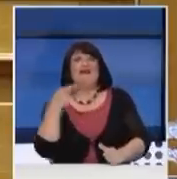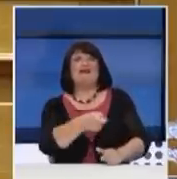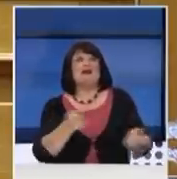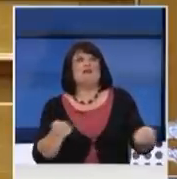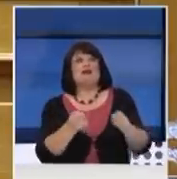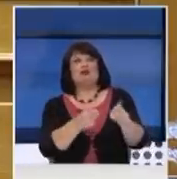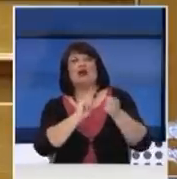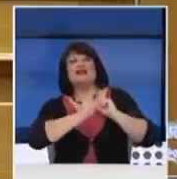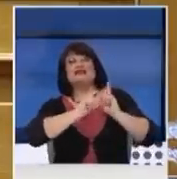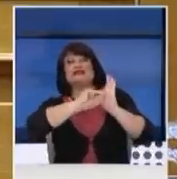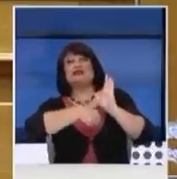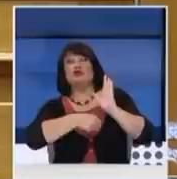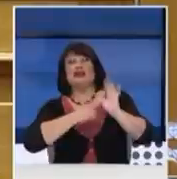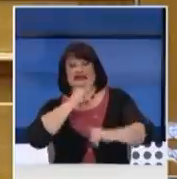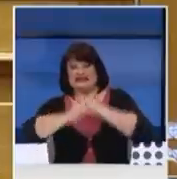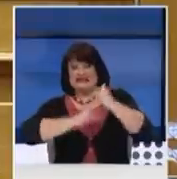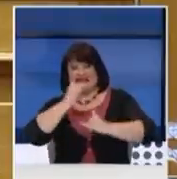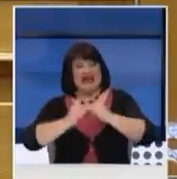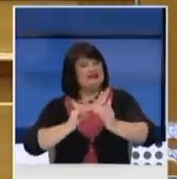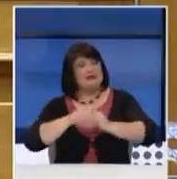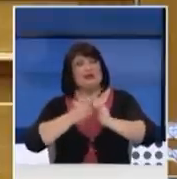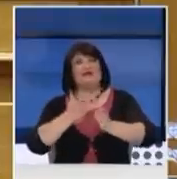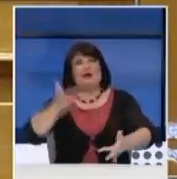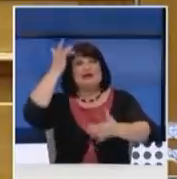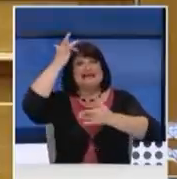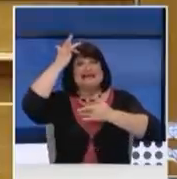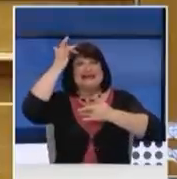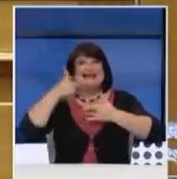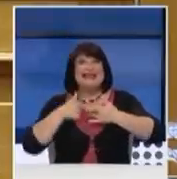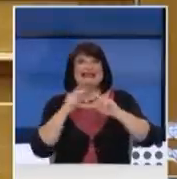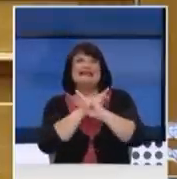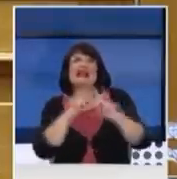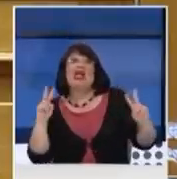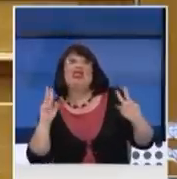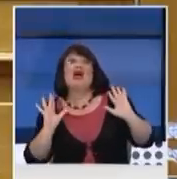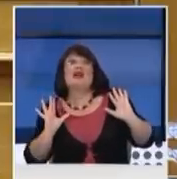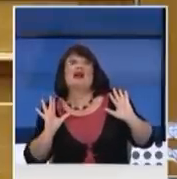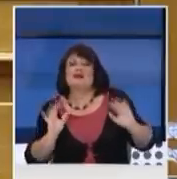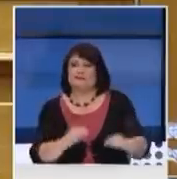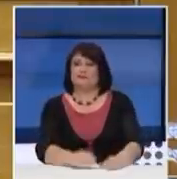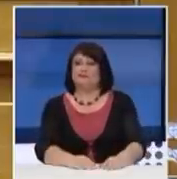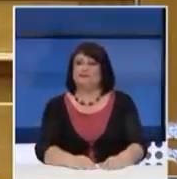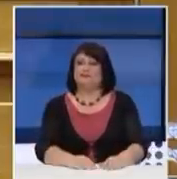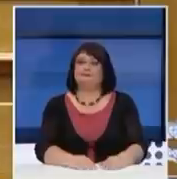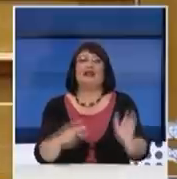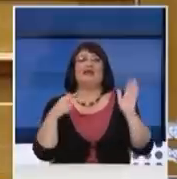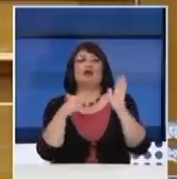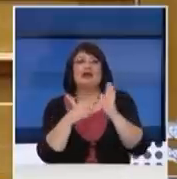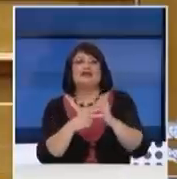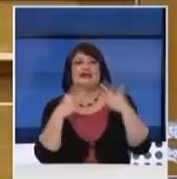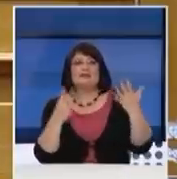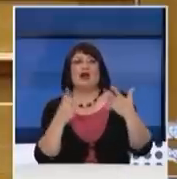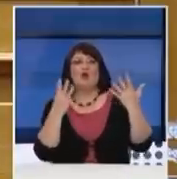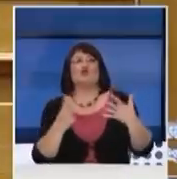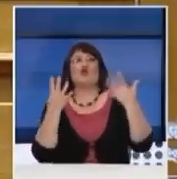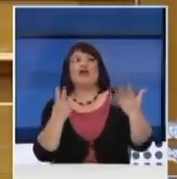κάνετε. Δεν με ενδιαφέρει τι θα πούν τα site, τη συνείδησή μου θέλω να καθαρίσω εγώ. Εδώ είναι ο Ρουσόπλος ο Θοδωρής. 7, 8, 9, 10, 11 ήμουν